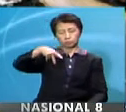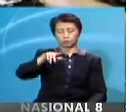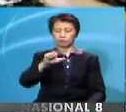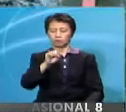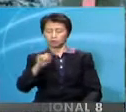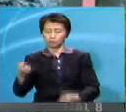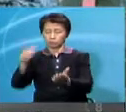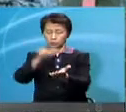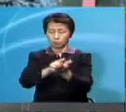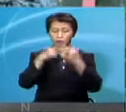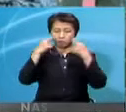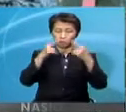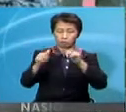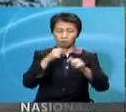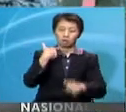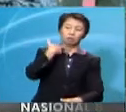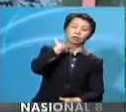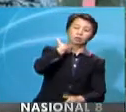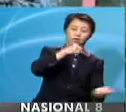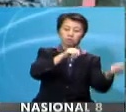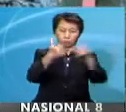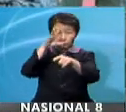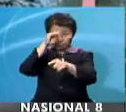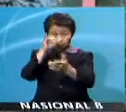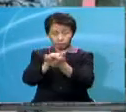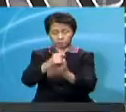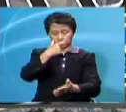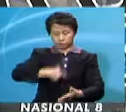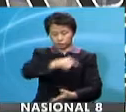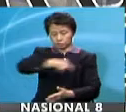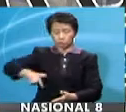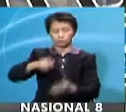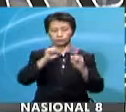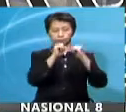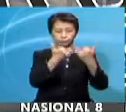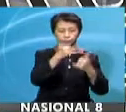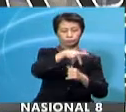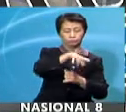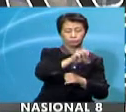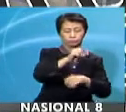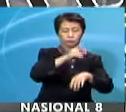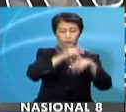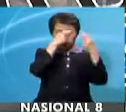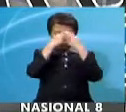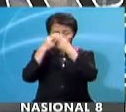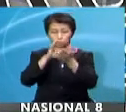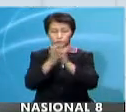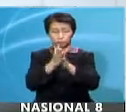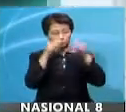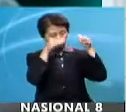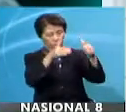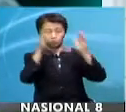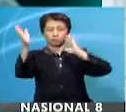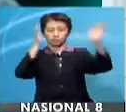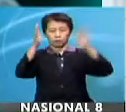Rasmi terhadap kegiatan peras ugut oleh lelaki warga Switzerland itu Syarikat antarabangsa berpangkalan di Arab Saudi itu menjadi tumpuan di